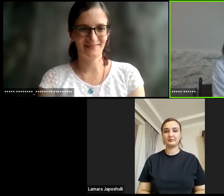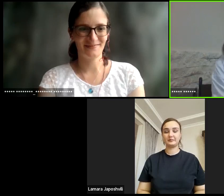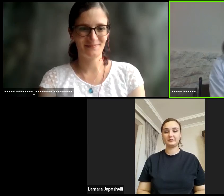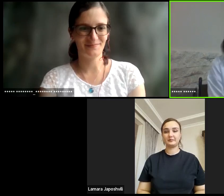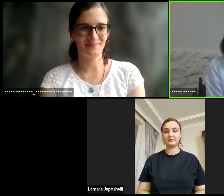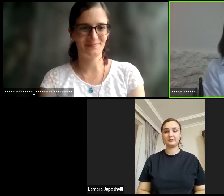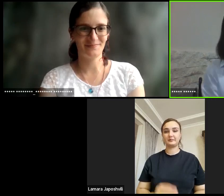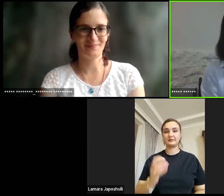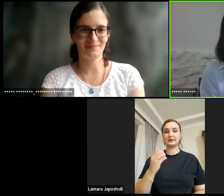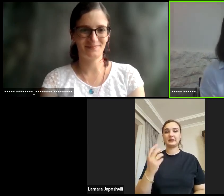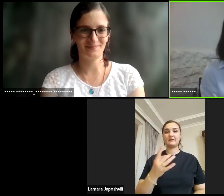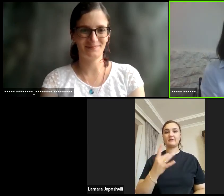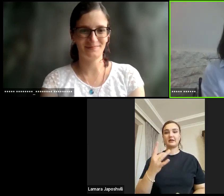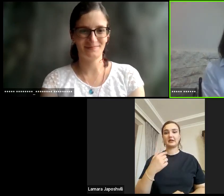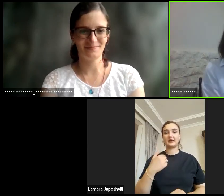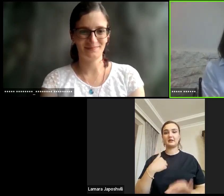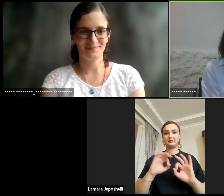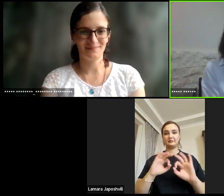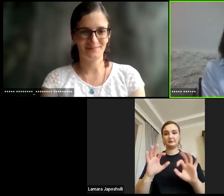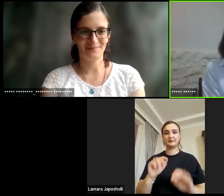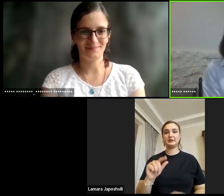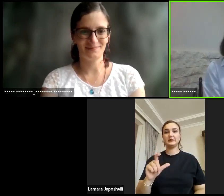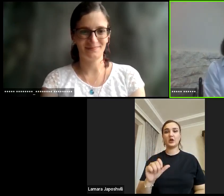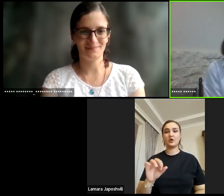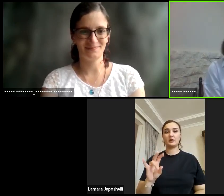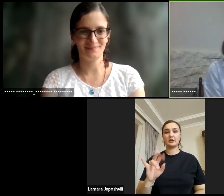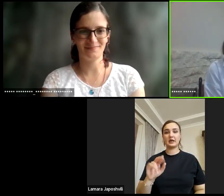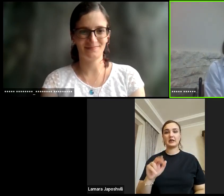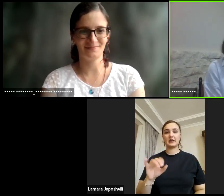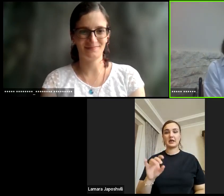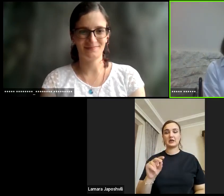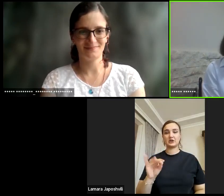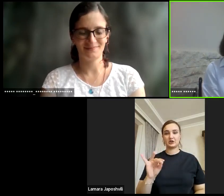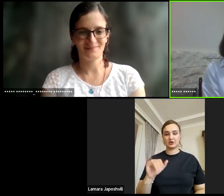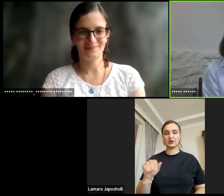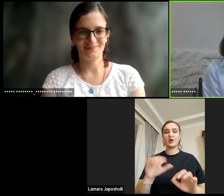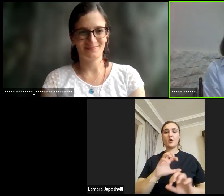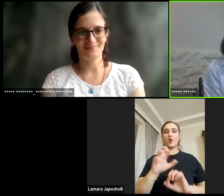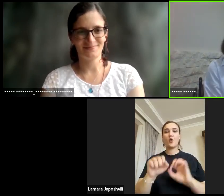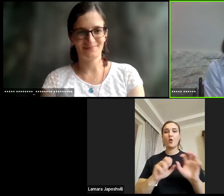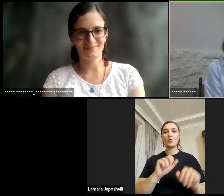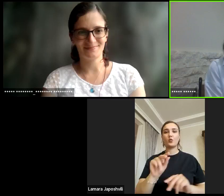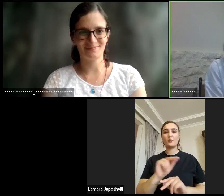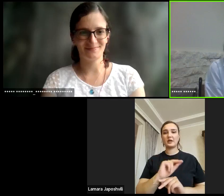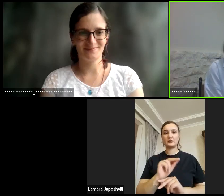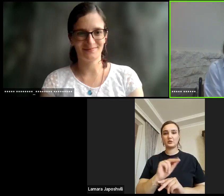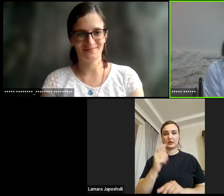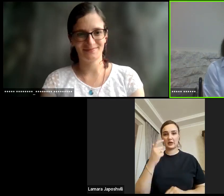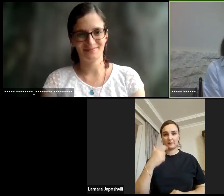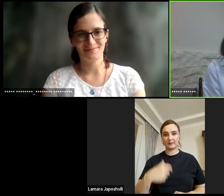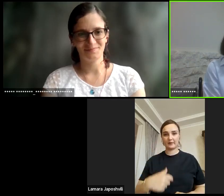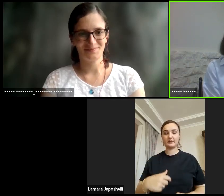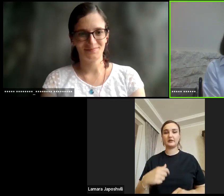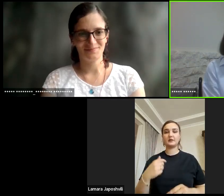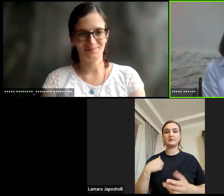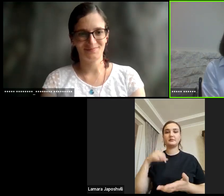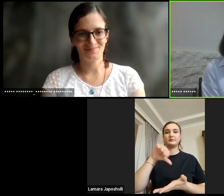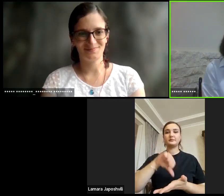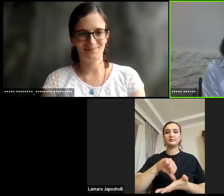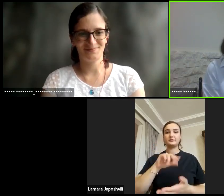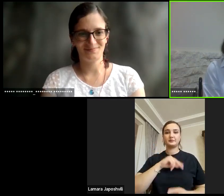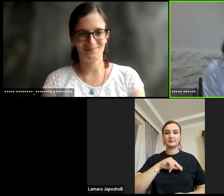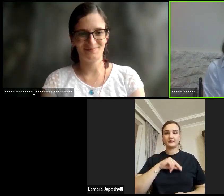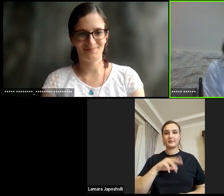კიდევ ერთხელ გაგეცნობთ, მე ვარ თეონა დარჩია, ოკუპაციური თერაპევტი, წარმოვადგენ მაგ ჯორჯიას და